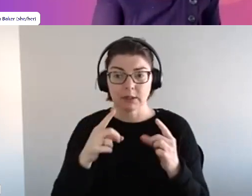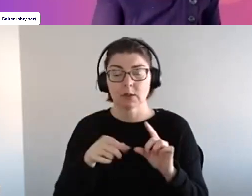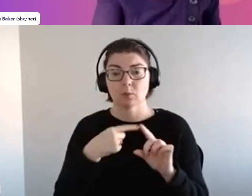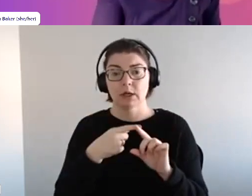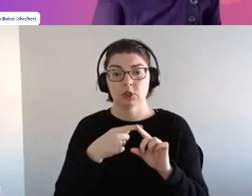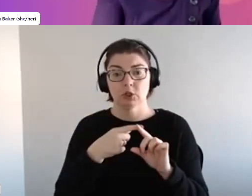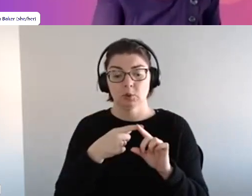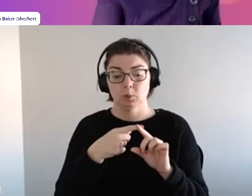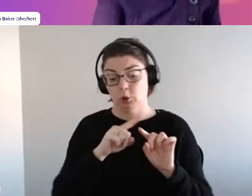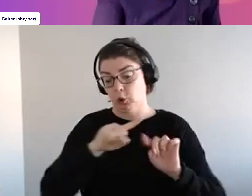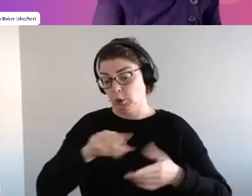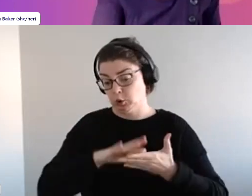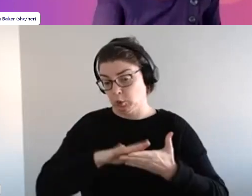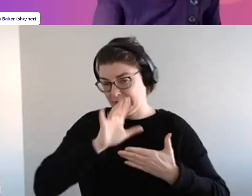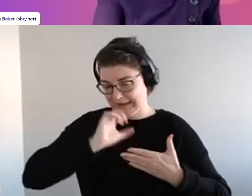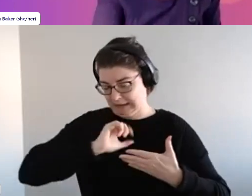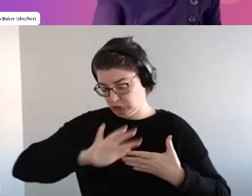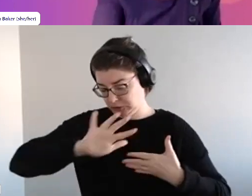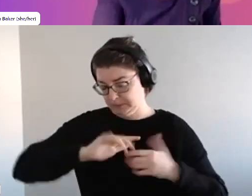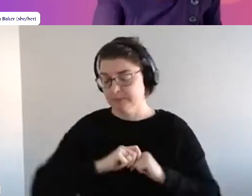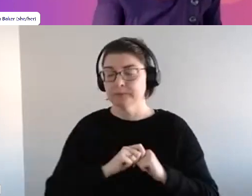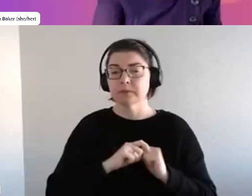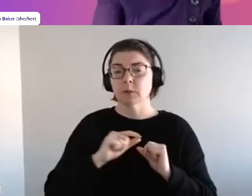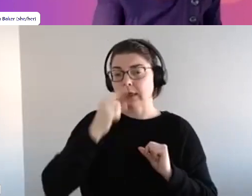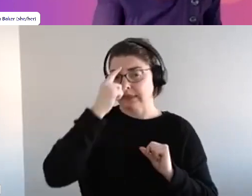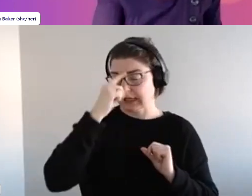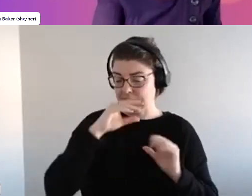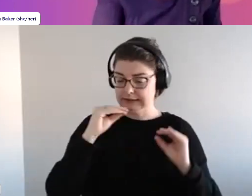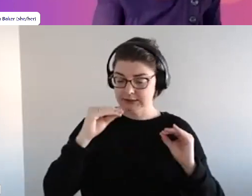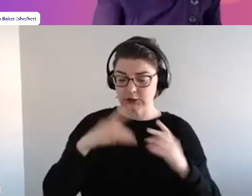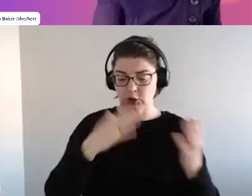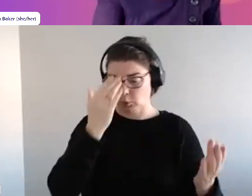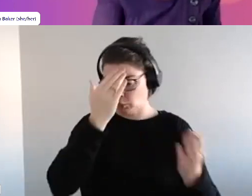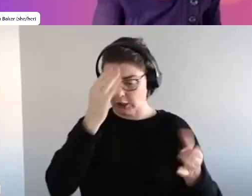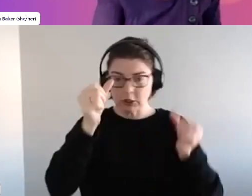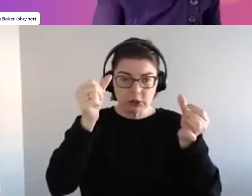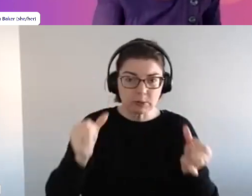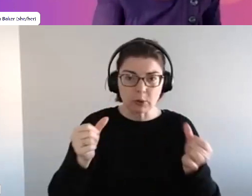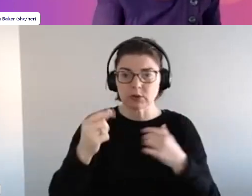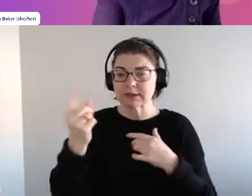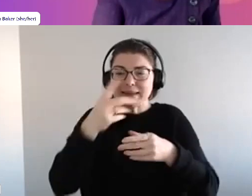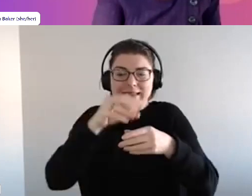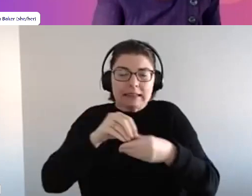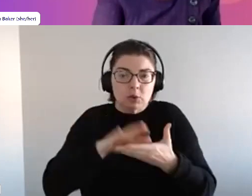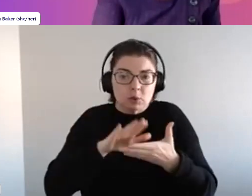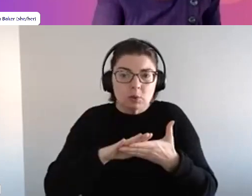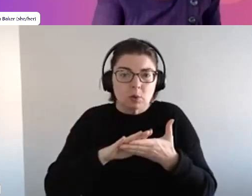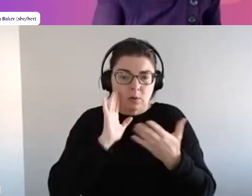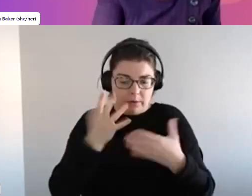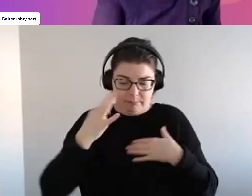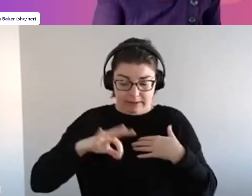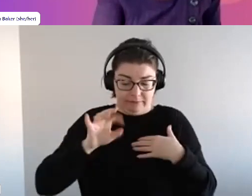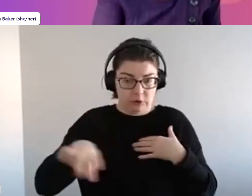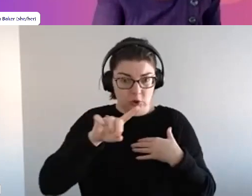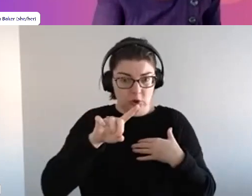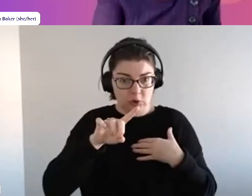étant donné que beaucoup de vos expériences ont eu lieu pendant que vous étiez danger scolaire pensez-vous qu'une leçon ou une sorte d'affiche de